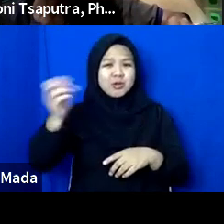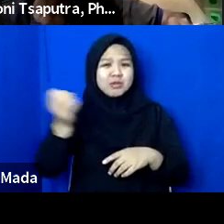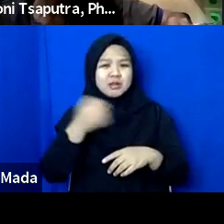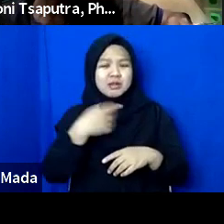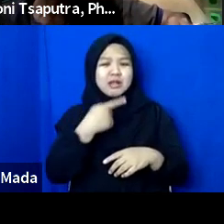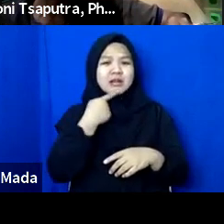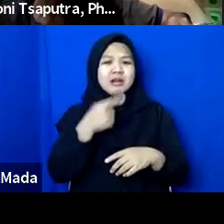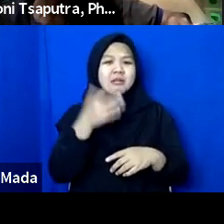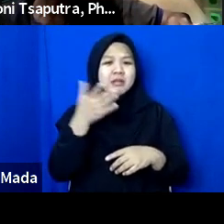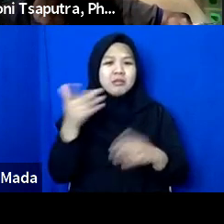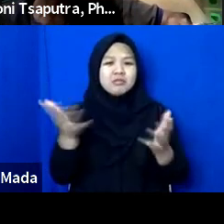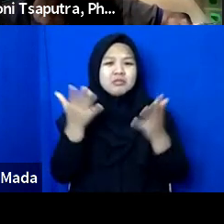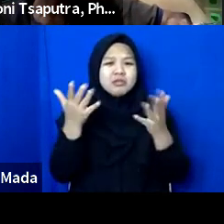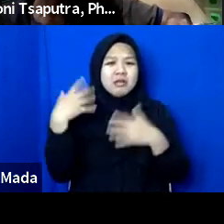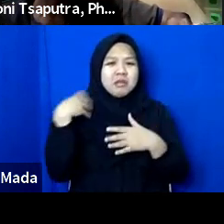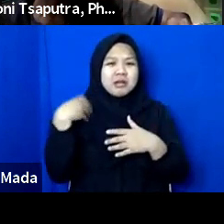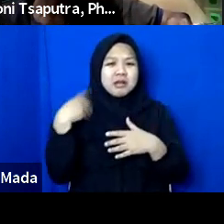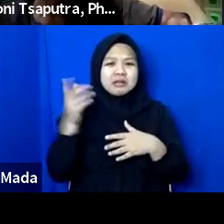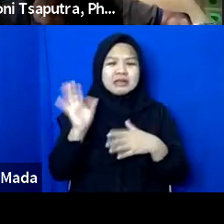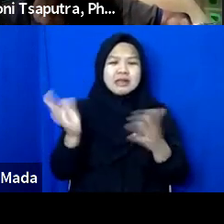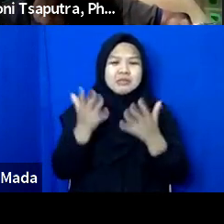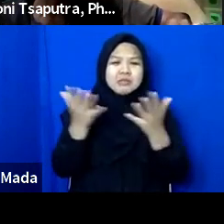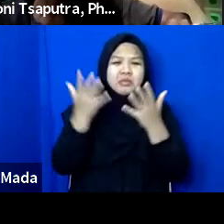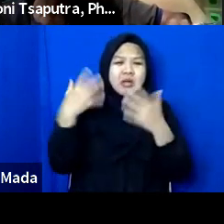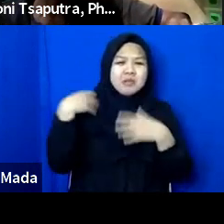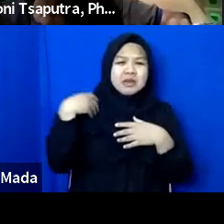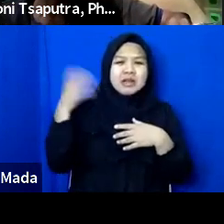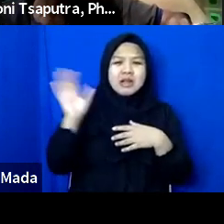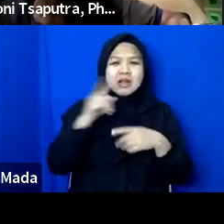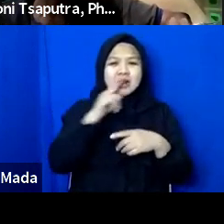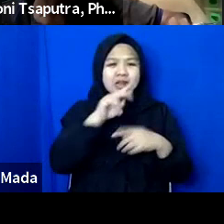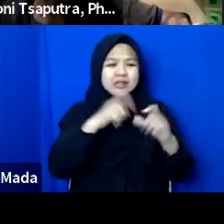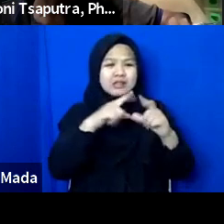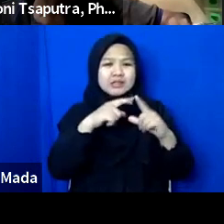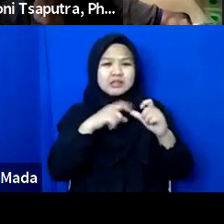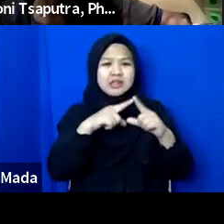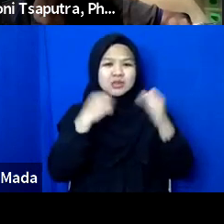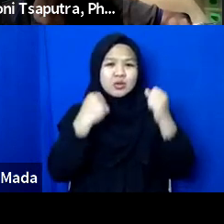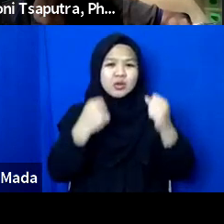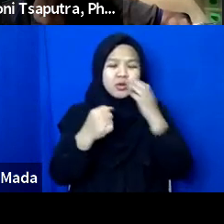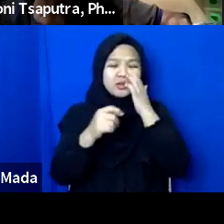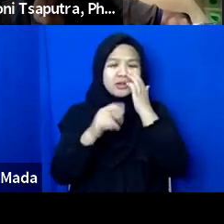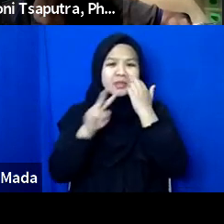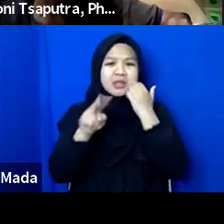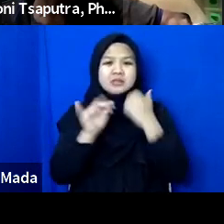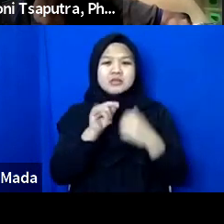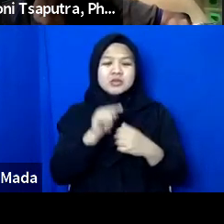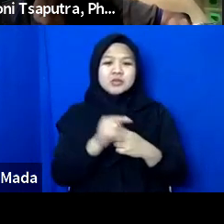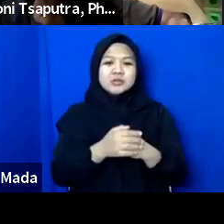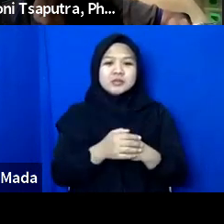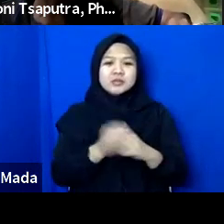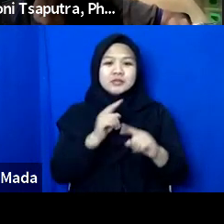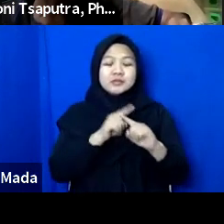glorify Amerika aku berhasil tidak mencapai Amerika lihat Salsa juga kuat banget lihat Siapa bilang kayak begitu kan